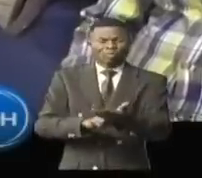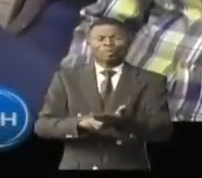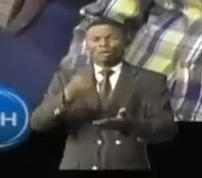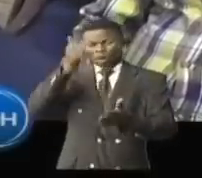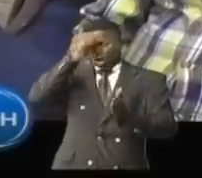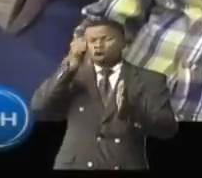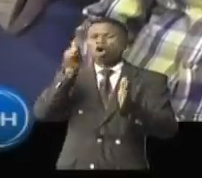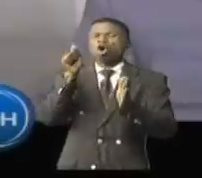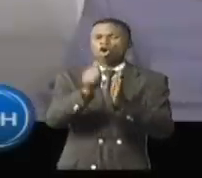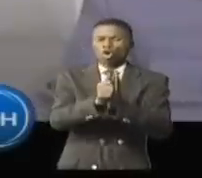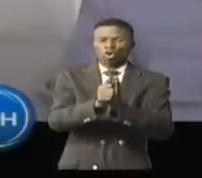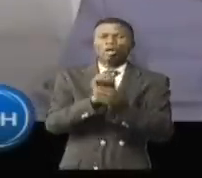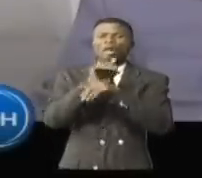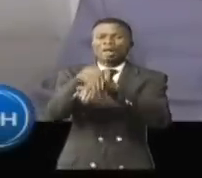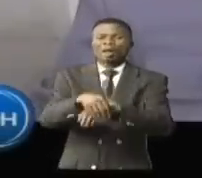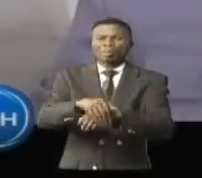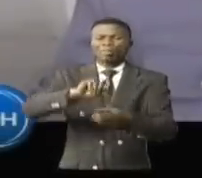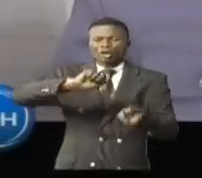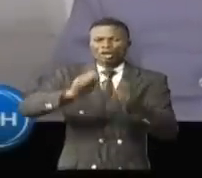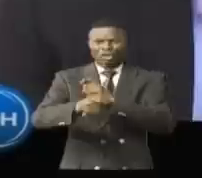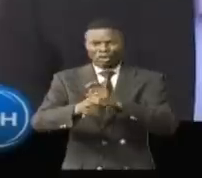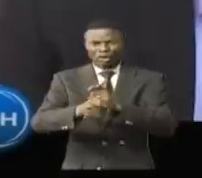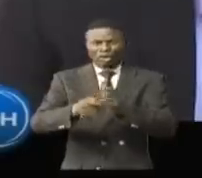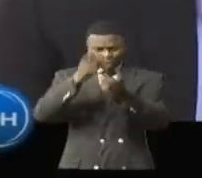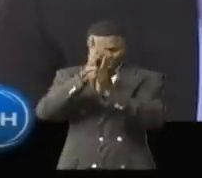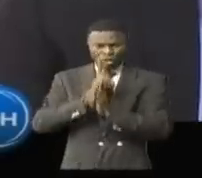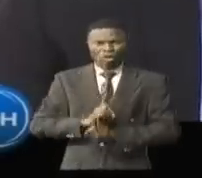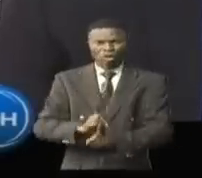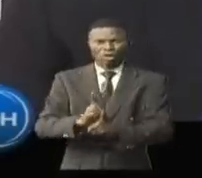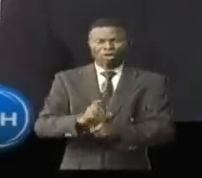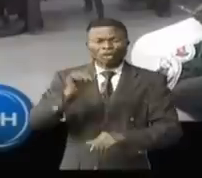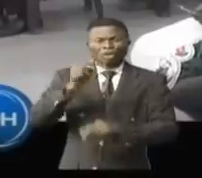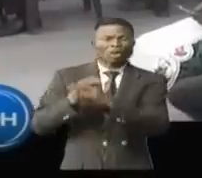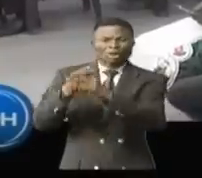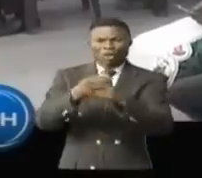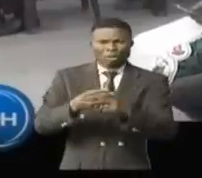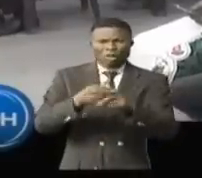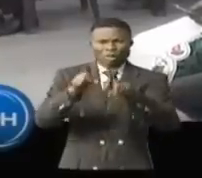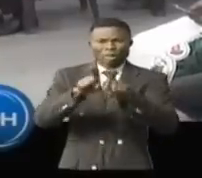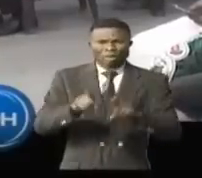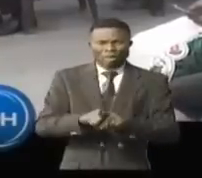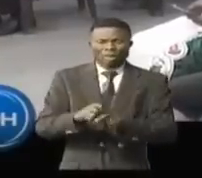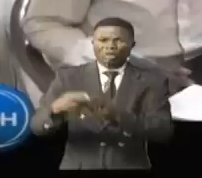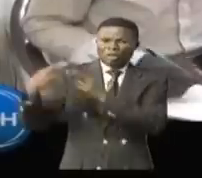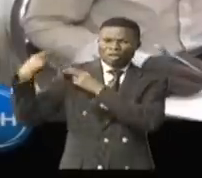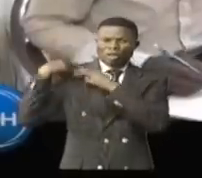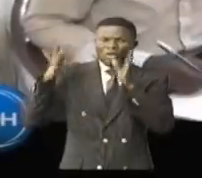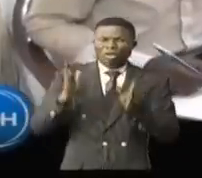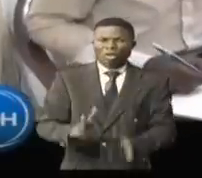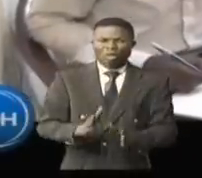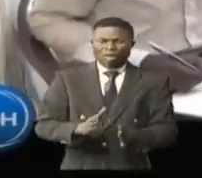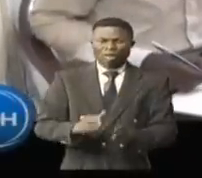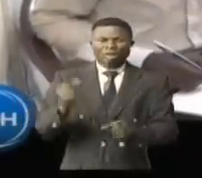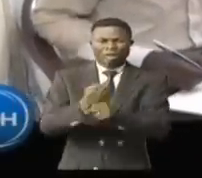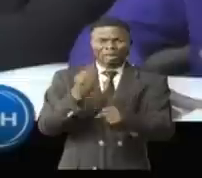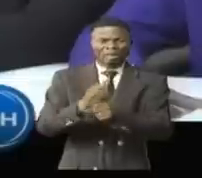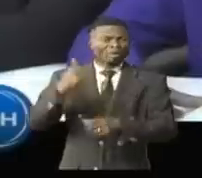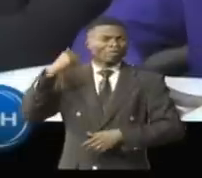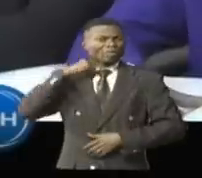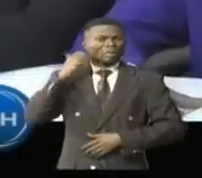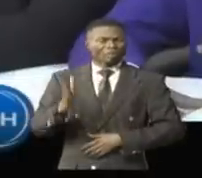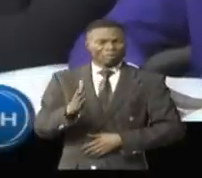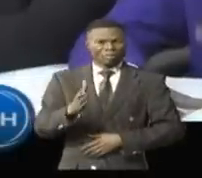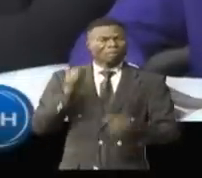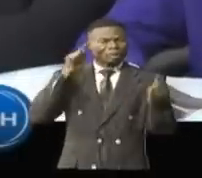ordonnance participe à la restauration de la dignité, de la sécurité et de la respectabilité de la carrière de médecin. Un